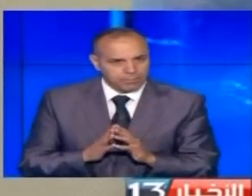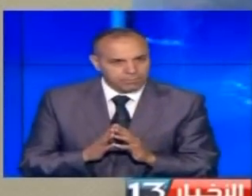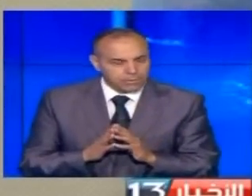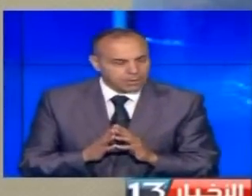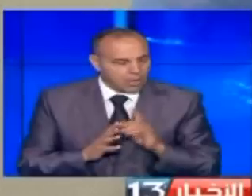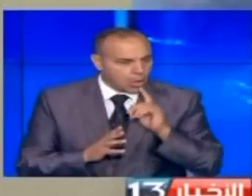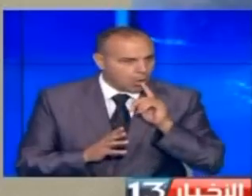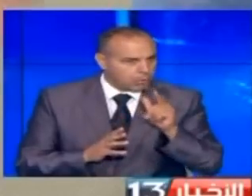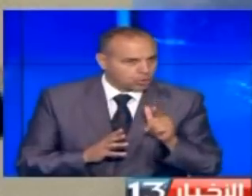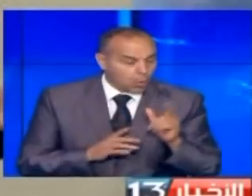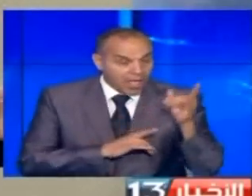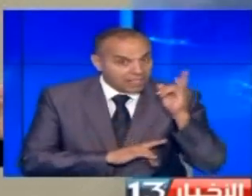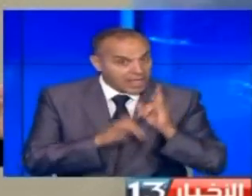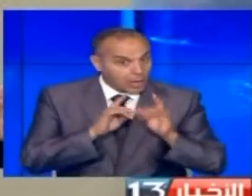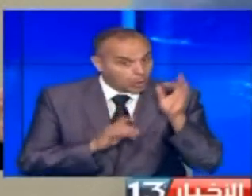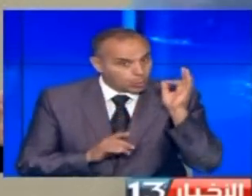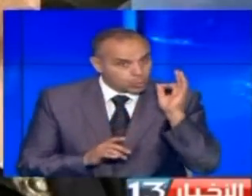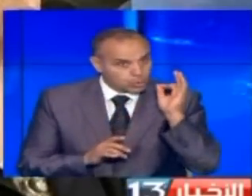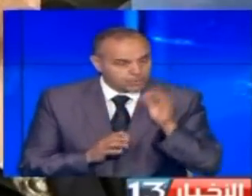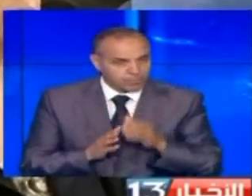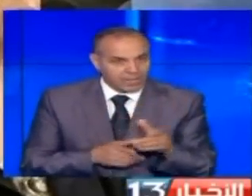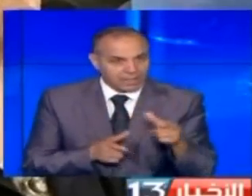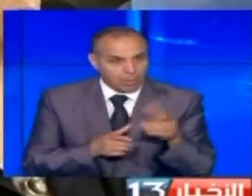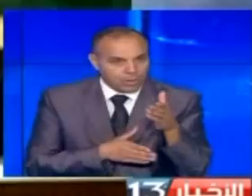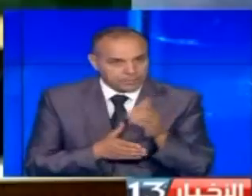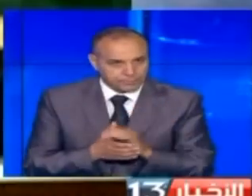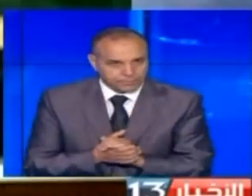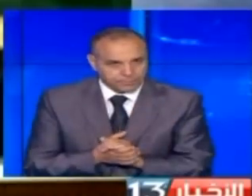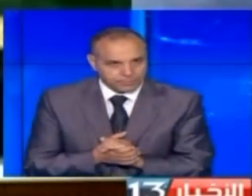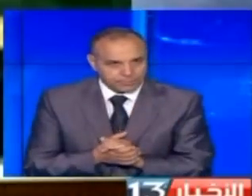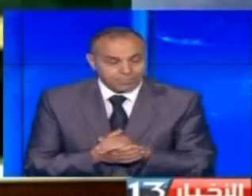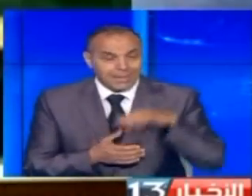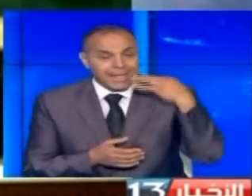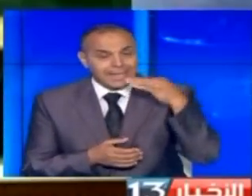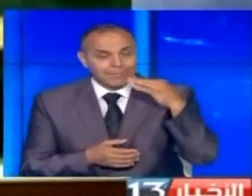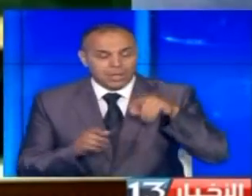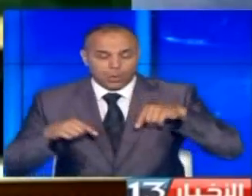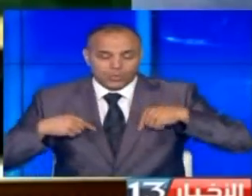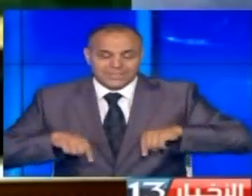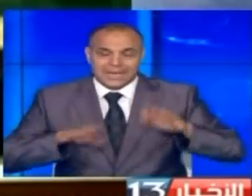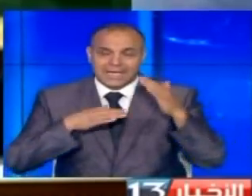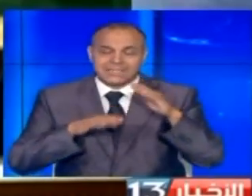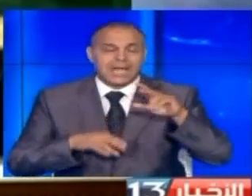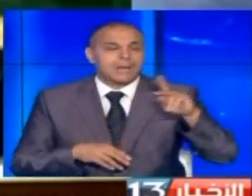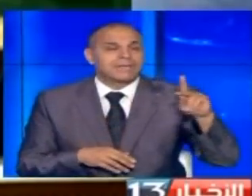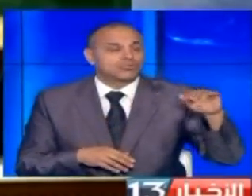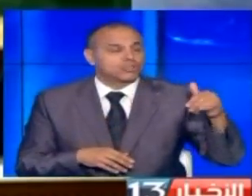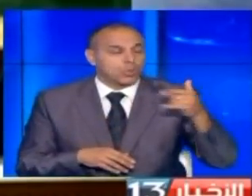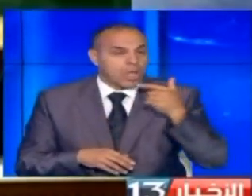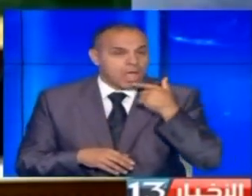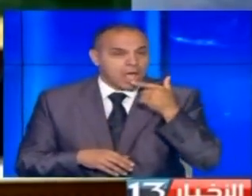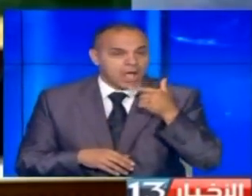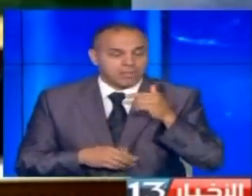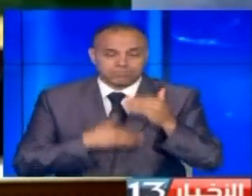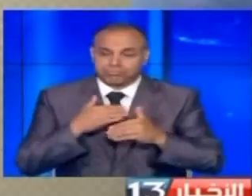وتحكمها التاريخ تاع هذه الدولة. وفي كلمته أكد وزير الشؤون الخارجية خميس الجيناوي السعي إلى